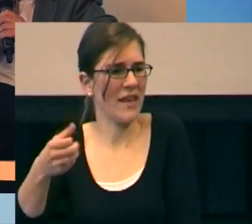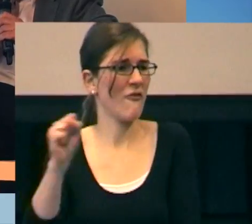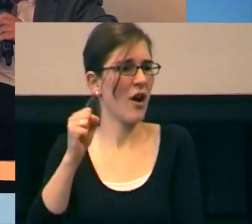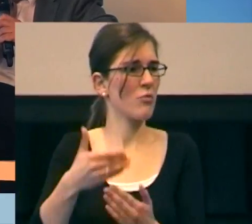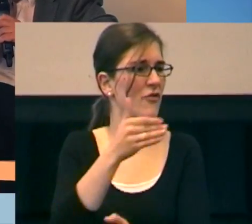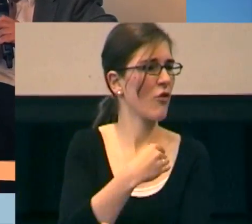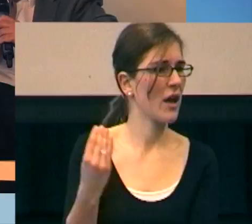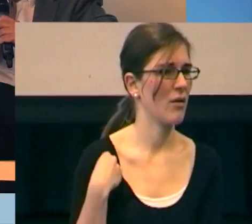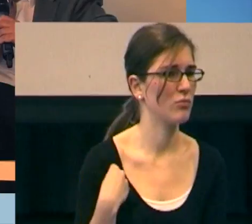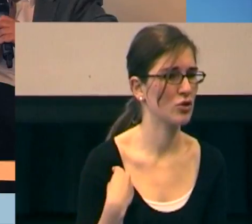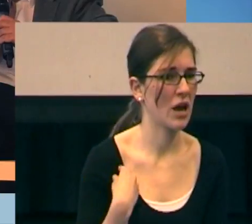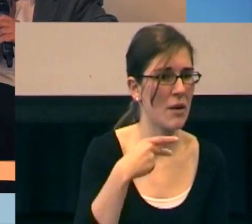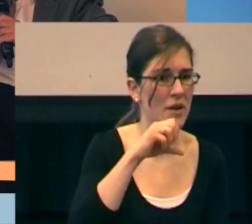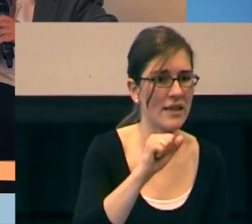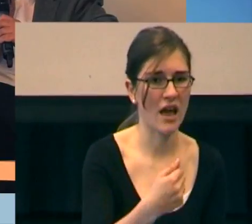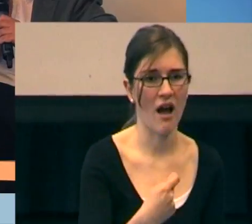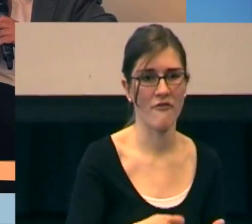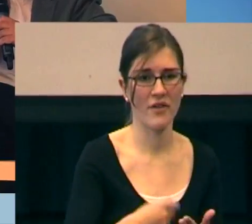ich meinen PSA Wert bestimmen lassen soll